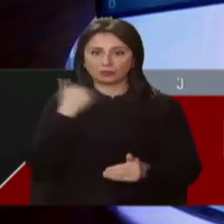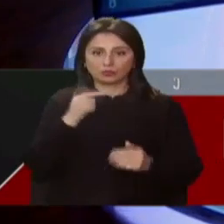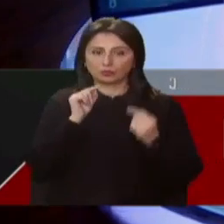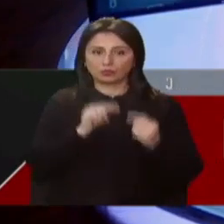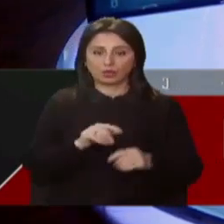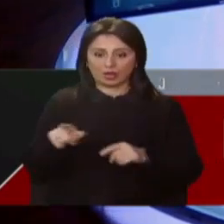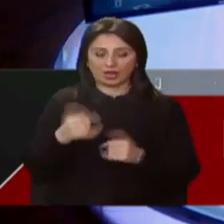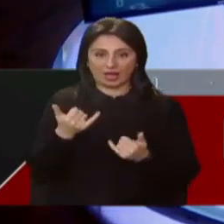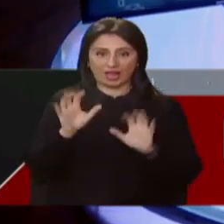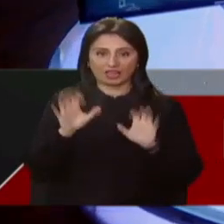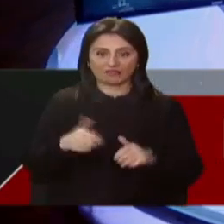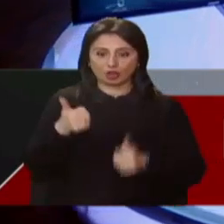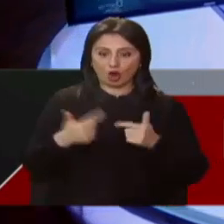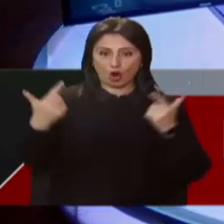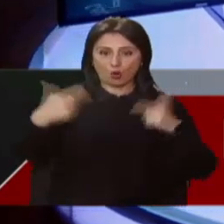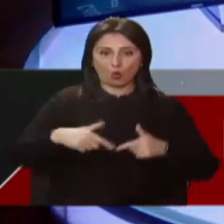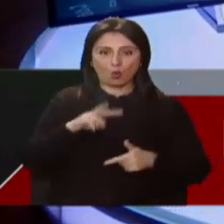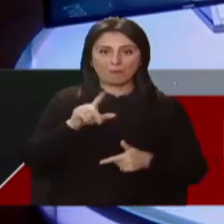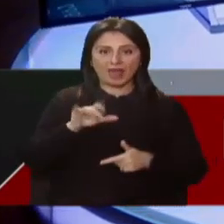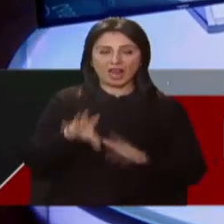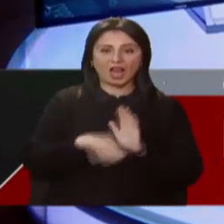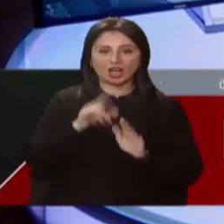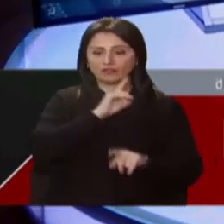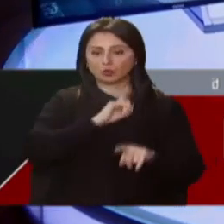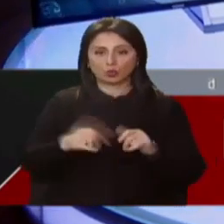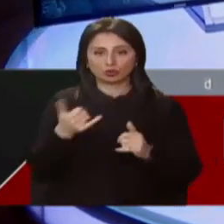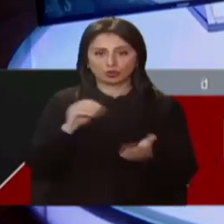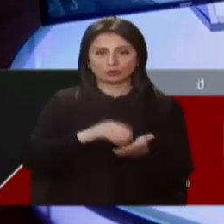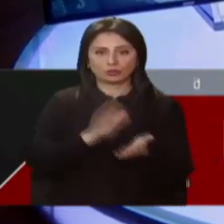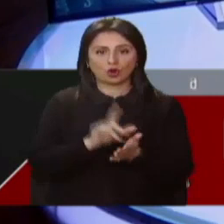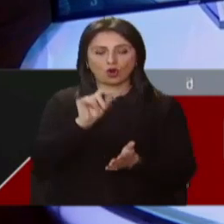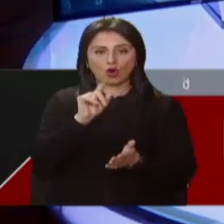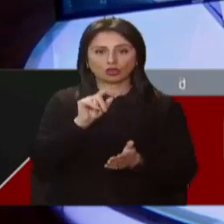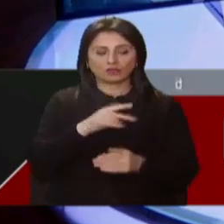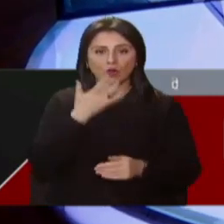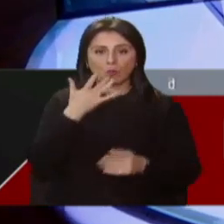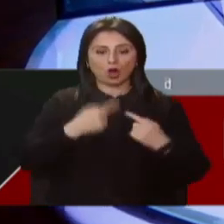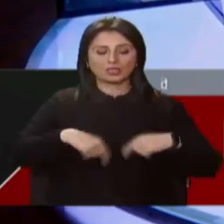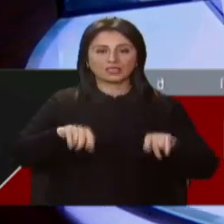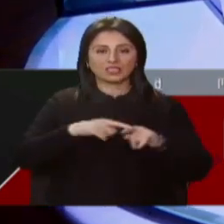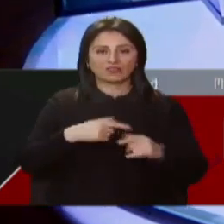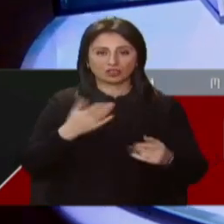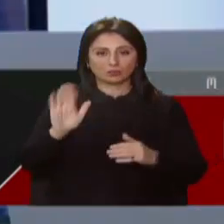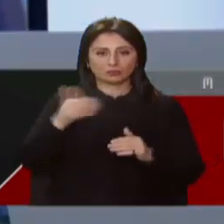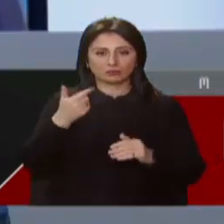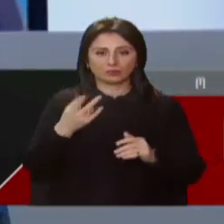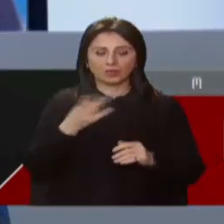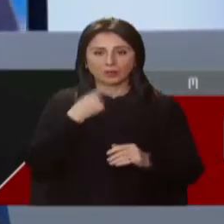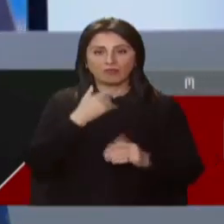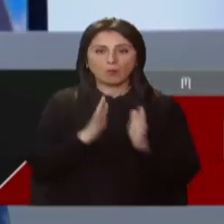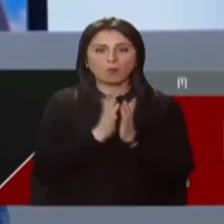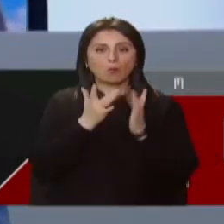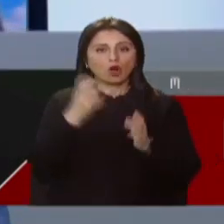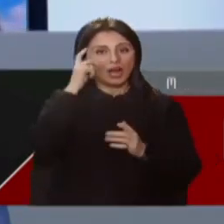მოქმედ თავმჯდომარესა და კონკურენტს ნიკა მელიას არჩევნების დროულად დასანიშნად ორშაბათს პოლიცსაბჭოს ხდომის მოწვევას თხოვს.